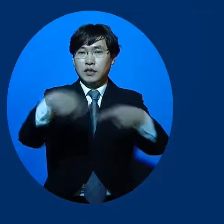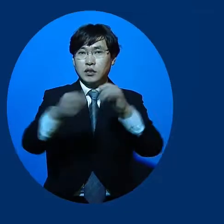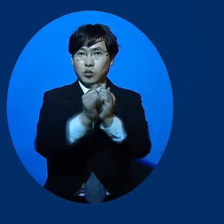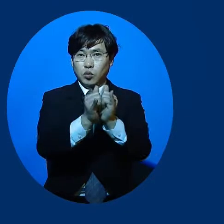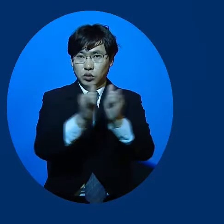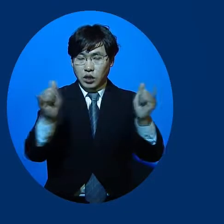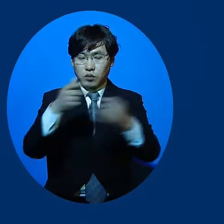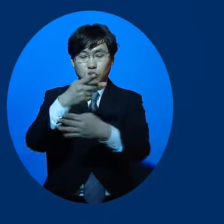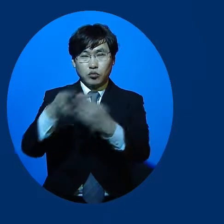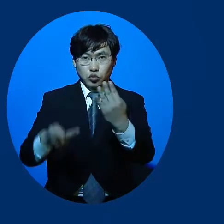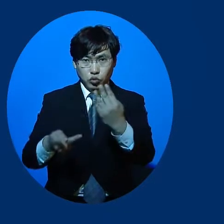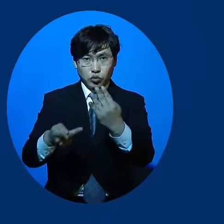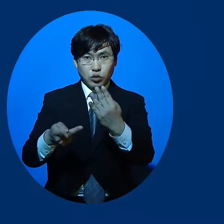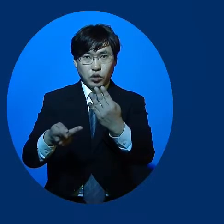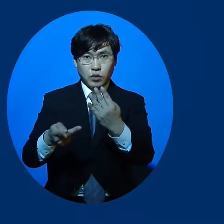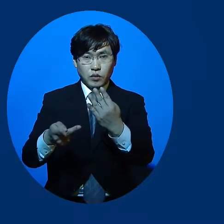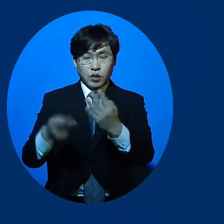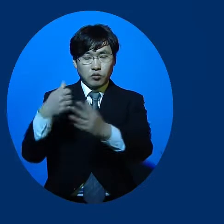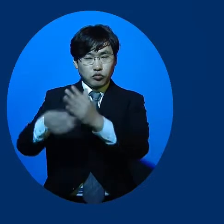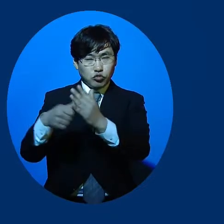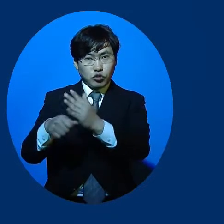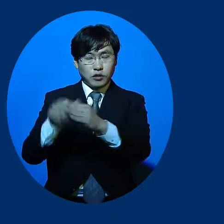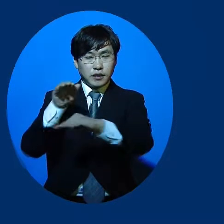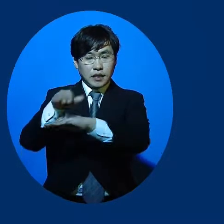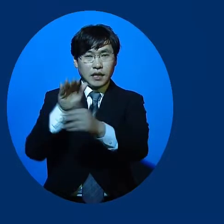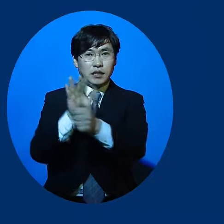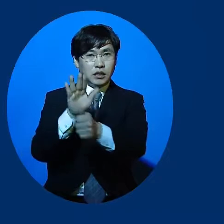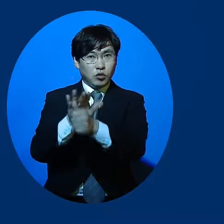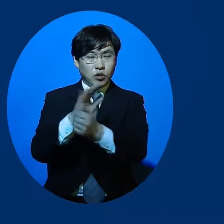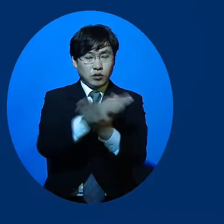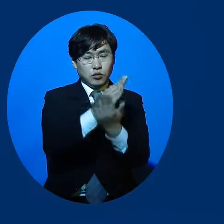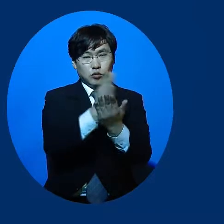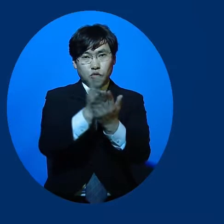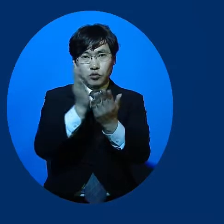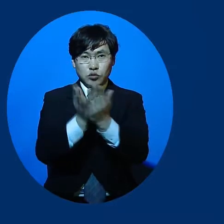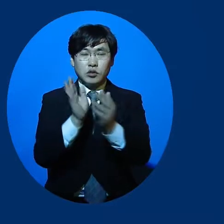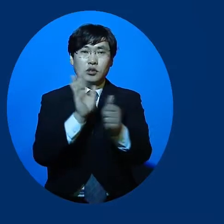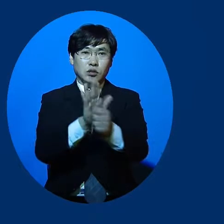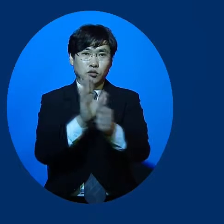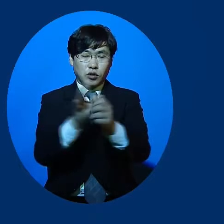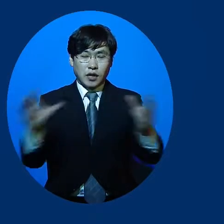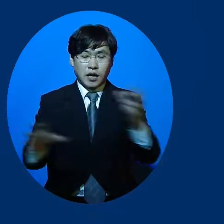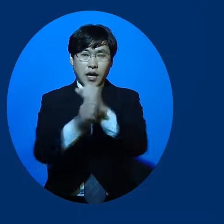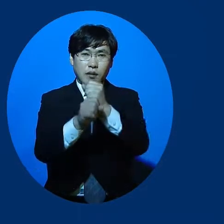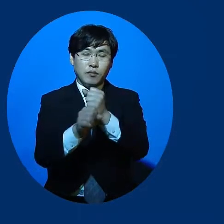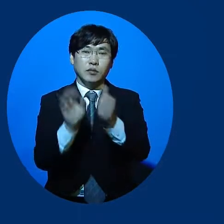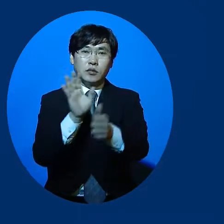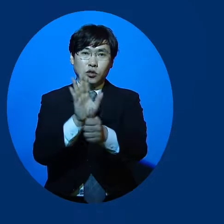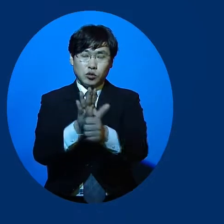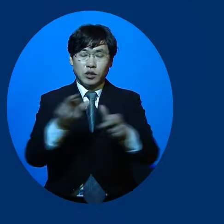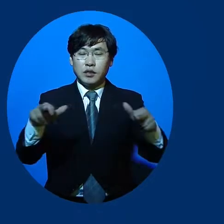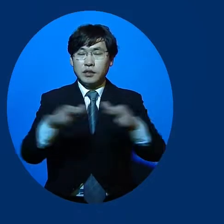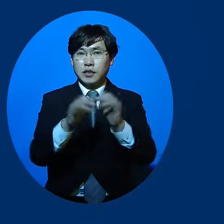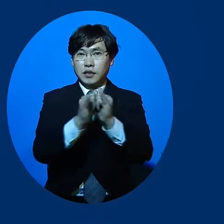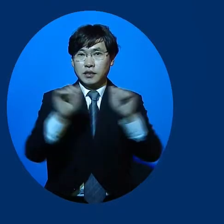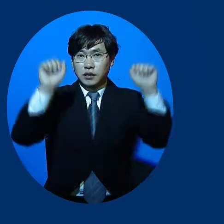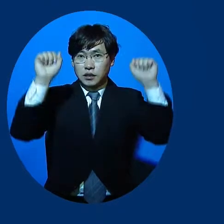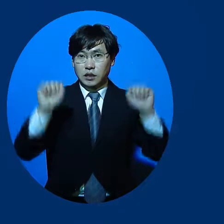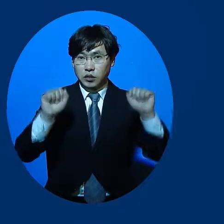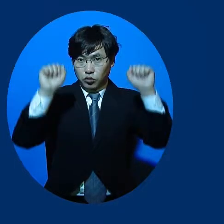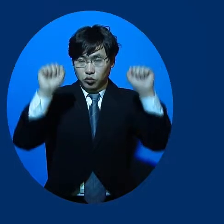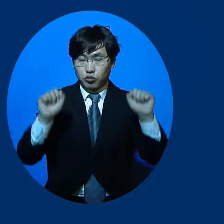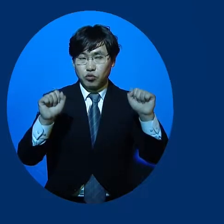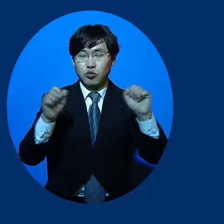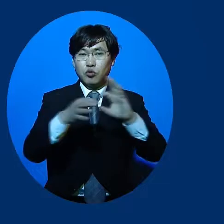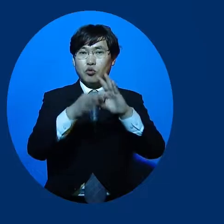그리고 프로그램, 그다음에 용품 및 차량 등의 종합적 지원을 통해서